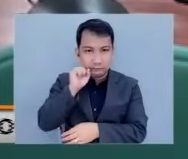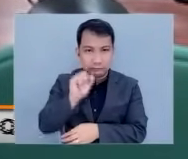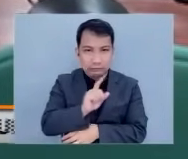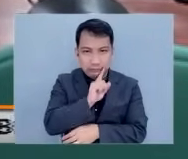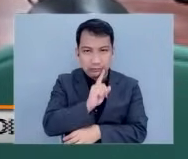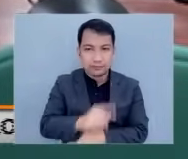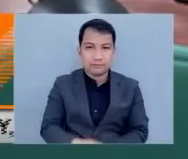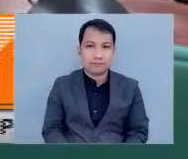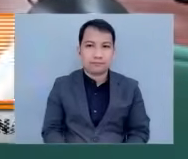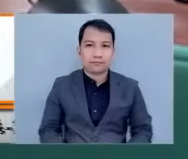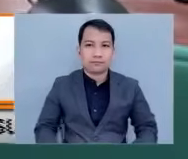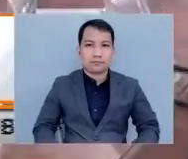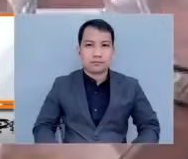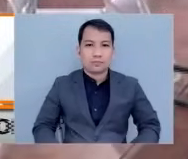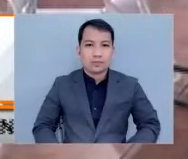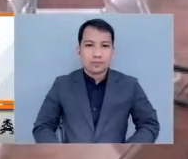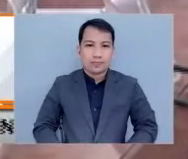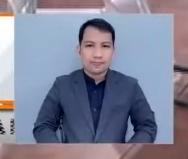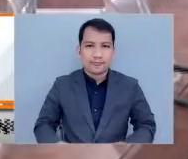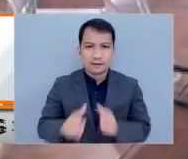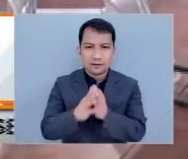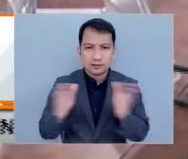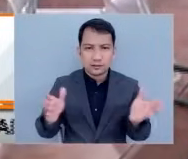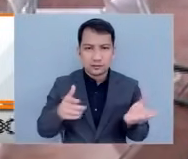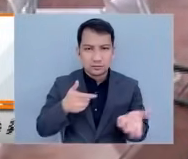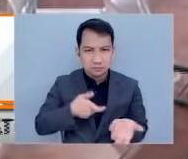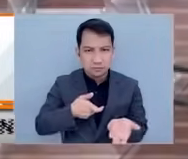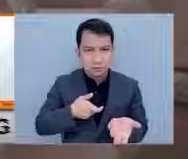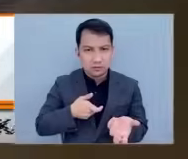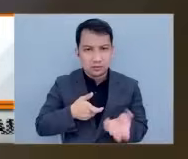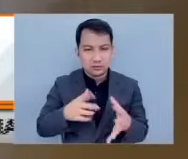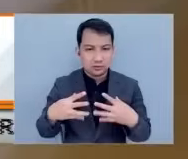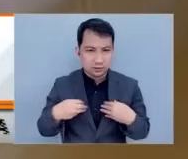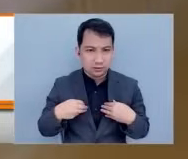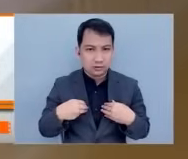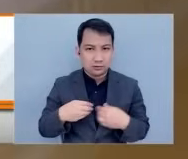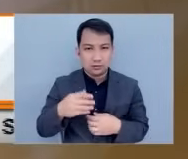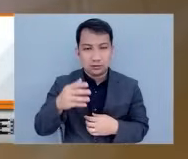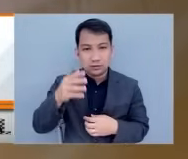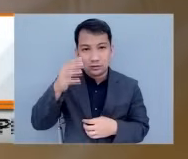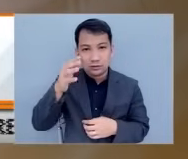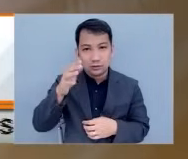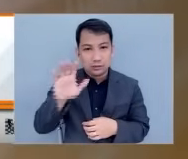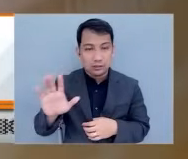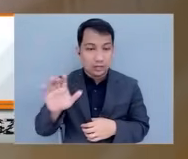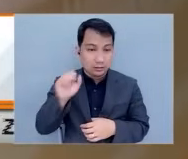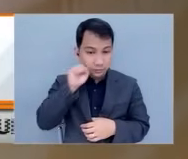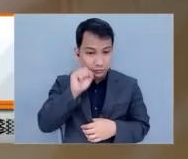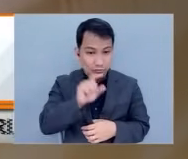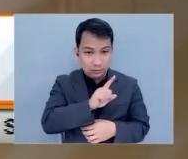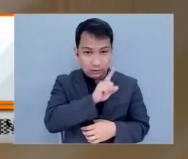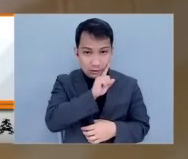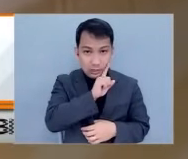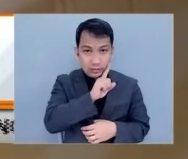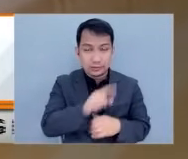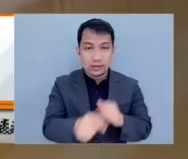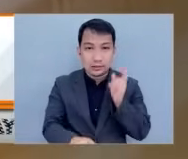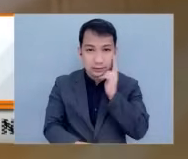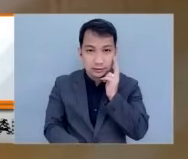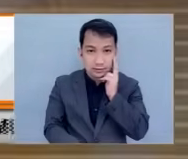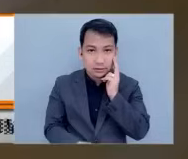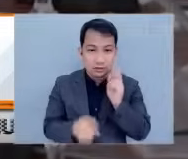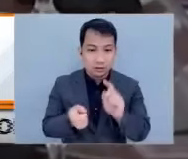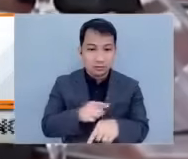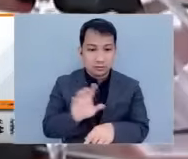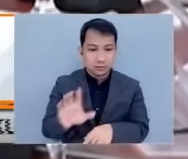Malalaking bag na may iba't ibang klase ng baril daw ang natanggap ng mag-amang Duterte mula kay Pastor Apollo Quiboloy. Nakita raw yan mismo ng dalawang